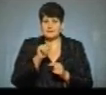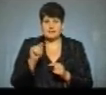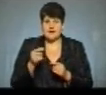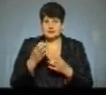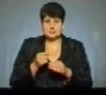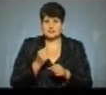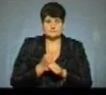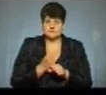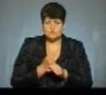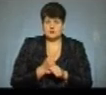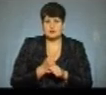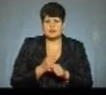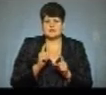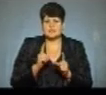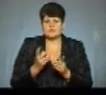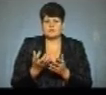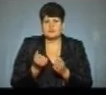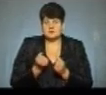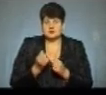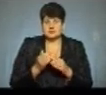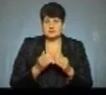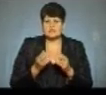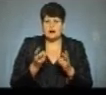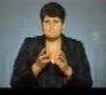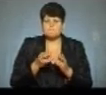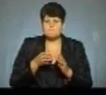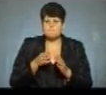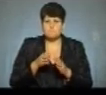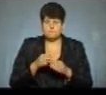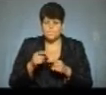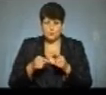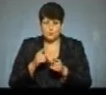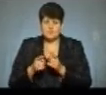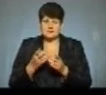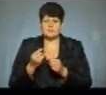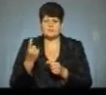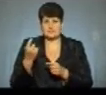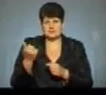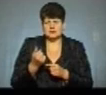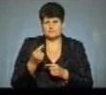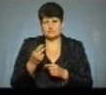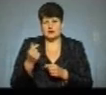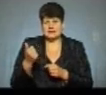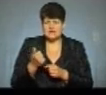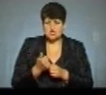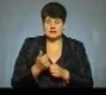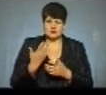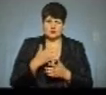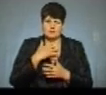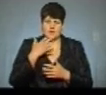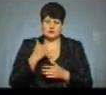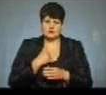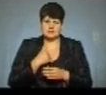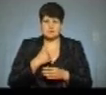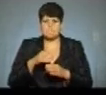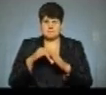не мали в руках. Відповідності для перепрошивки потрібен певний час, хоча б тиждень-півтори, для того, що в нас їх багато, якщо чесно,